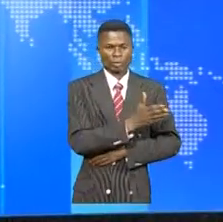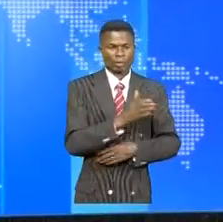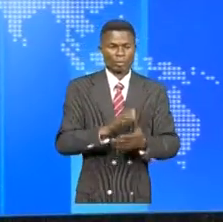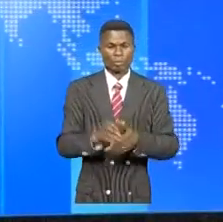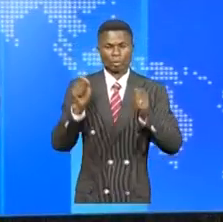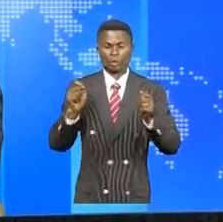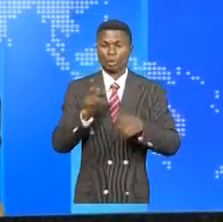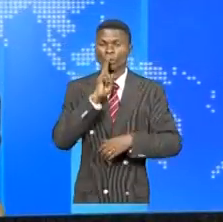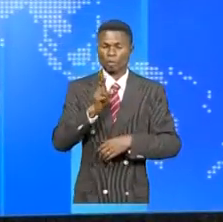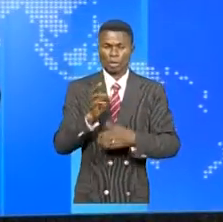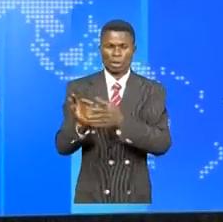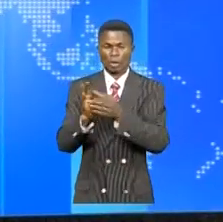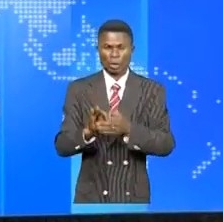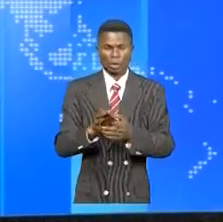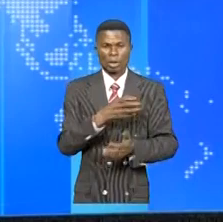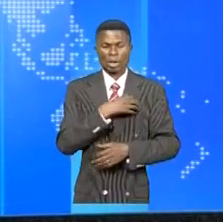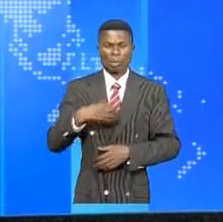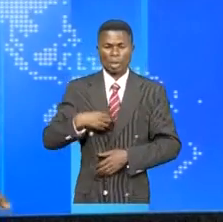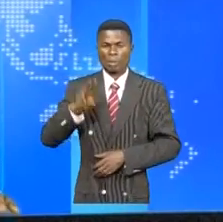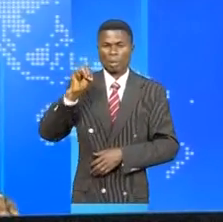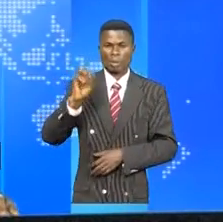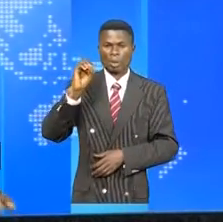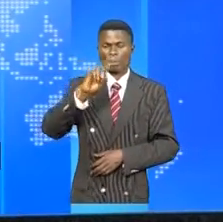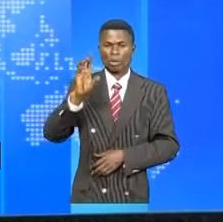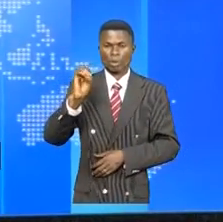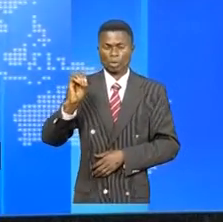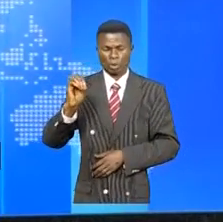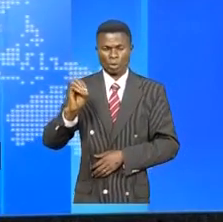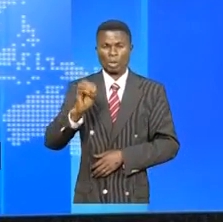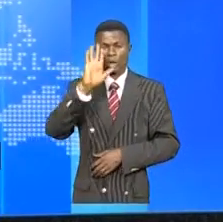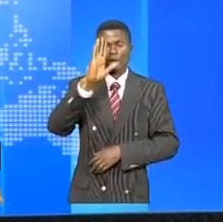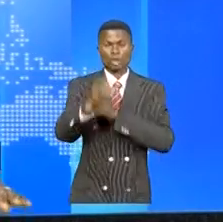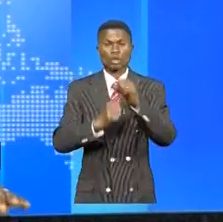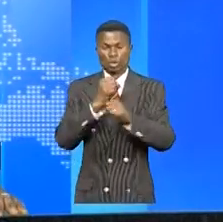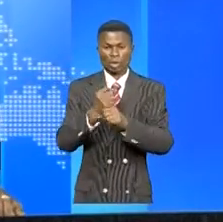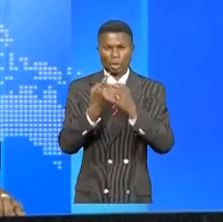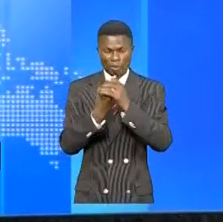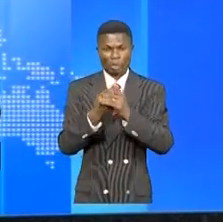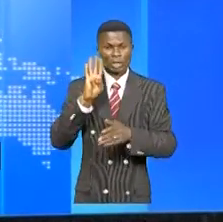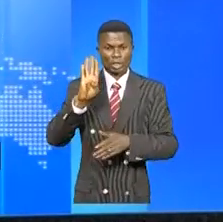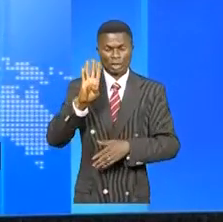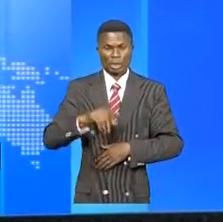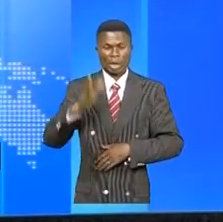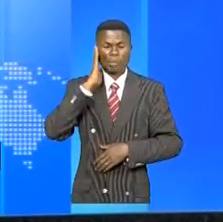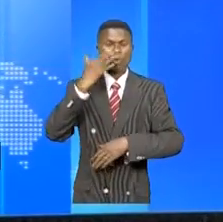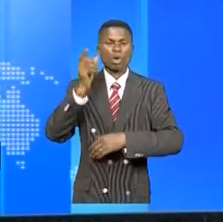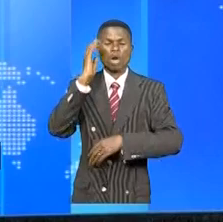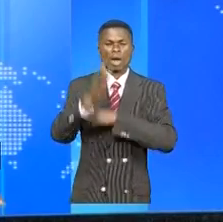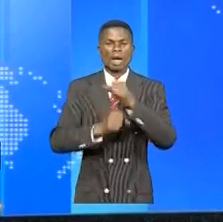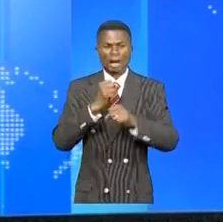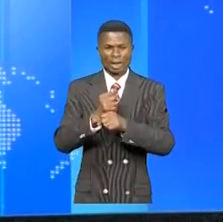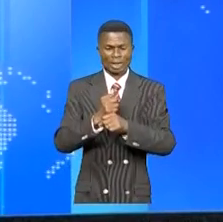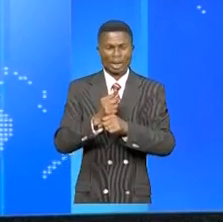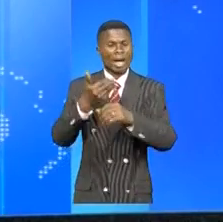Ce journal est coordonné par Doris Mozo, chef d'édition du jour. Elle souffle sur une bougie de plus ce jeudi. Bon anniversaire à elle de